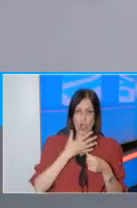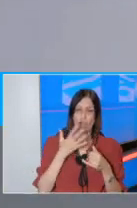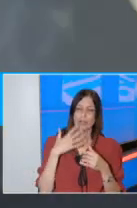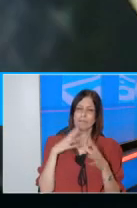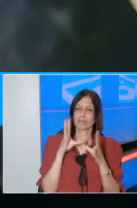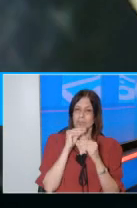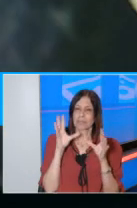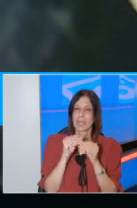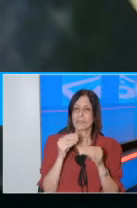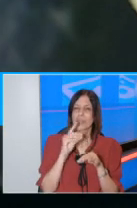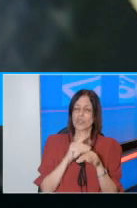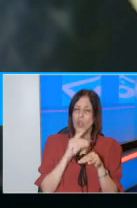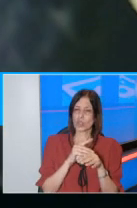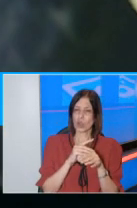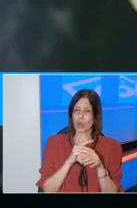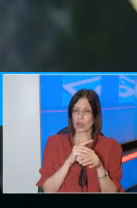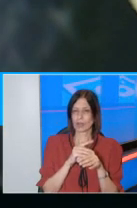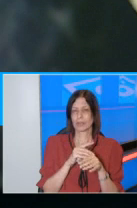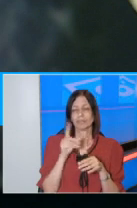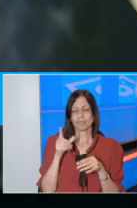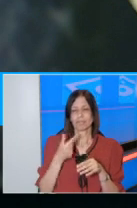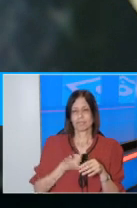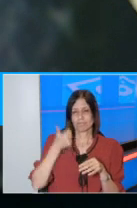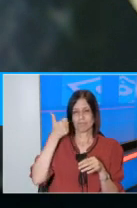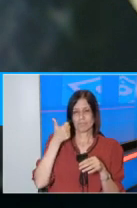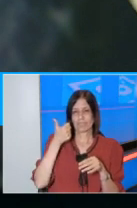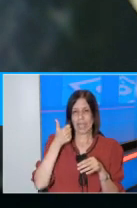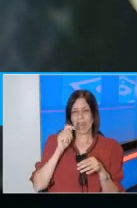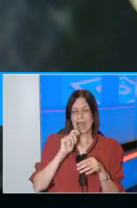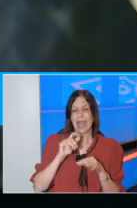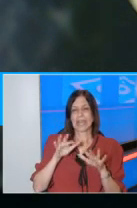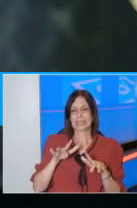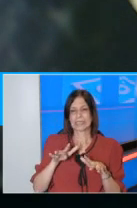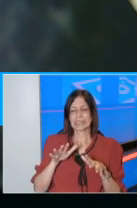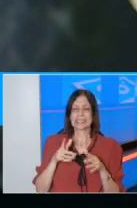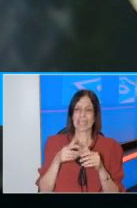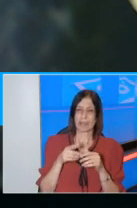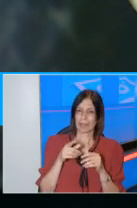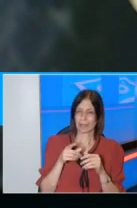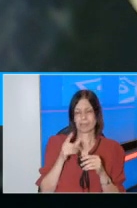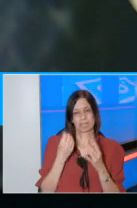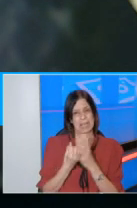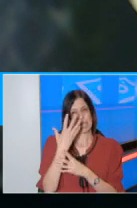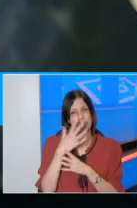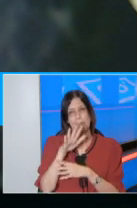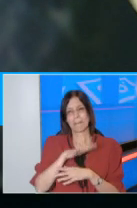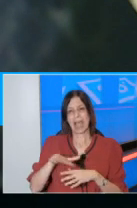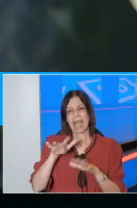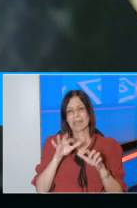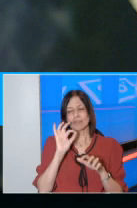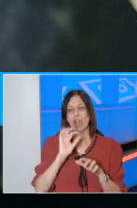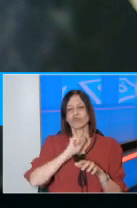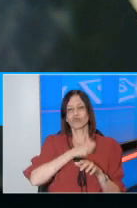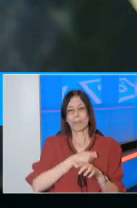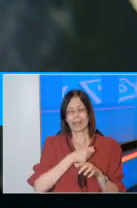מנשרי, ראש תחום סייבר במכון הטכנולוגי בחולון, HIT, וממקימי מערך הסייבר של השב"כ. שלום